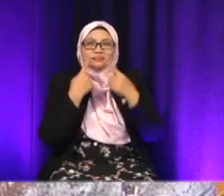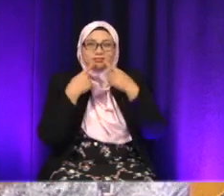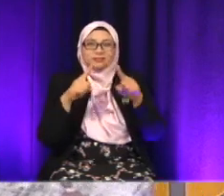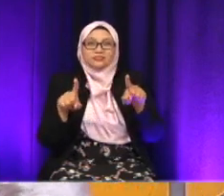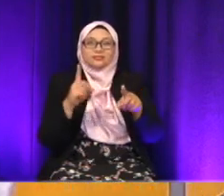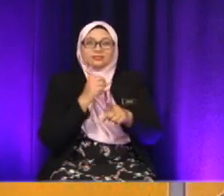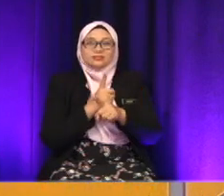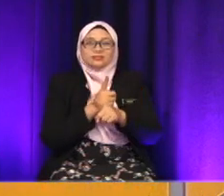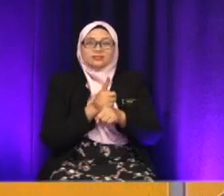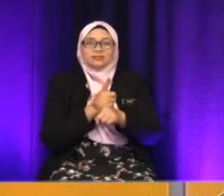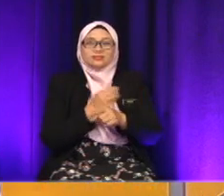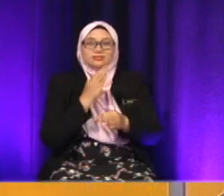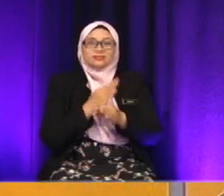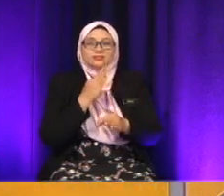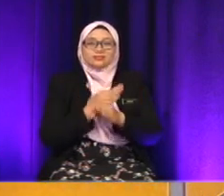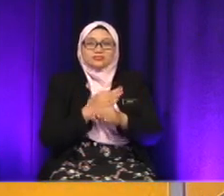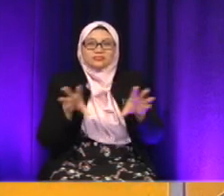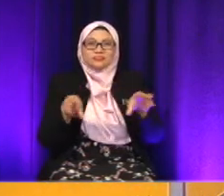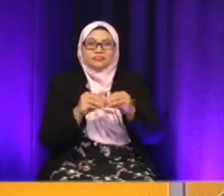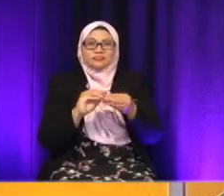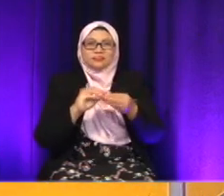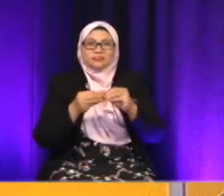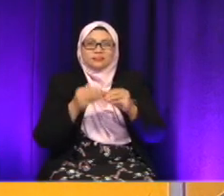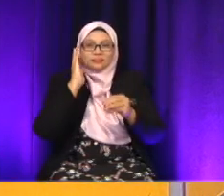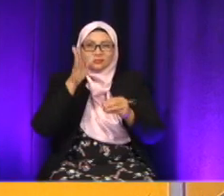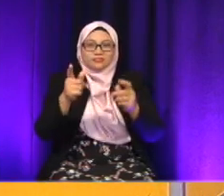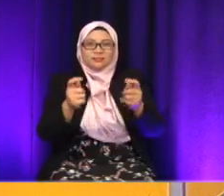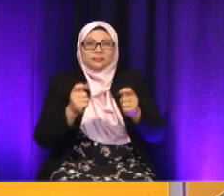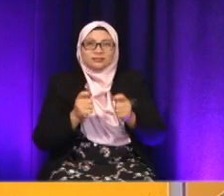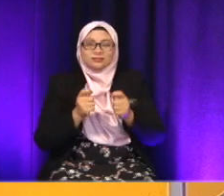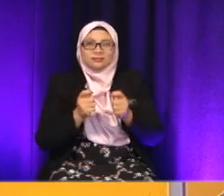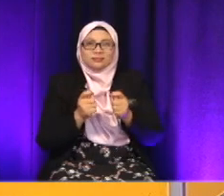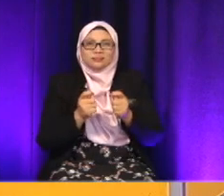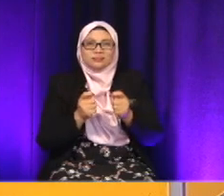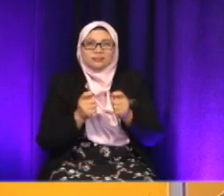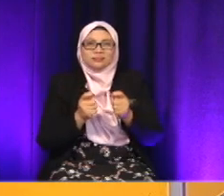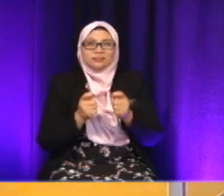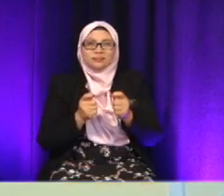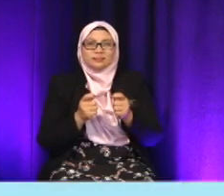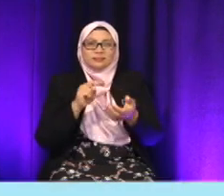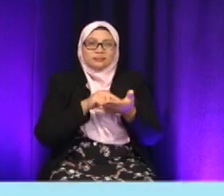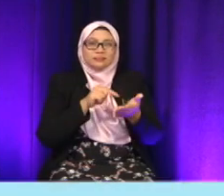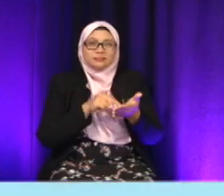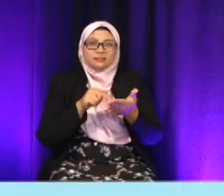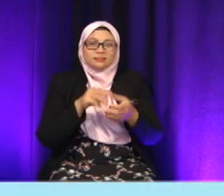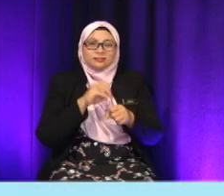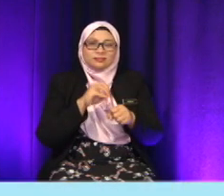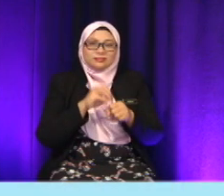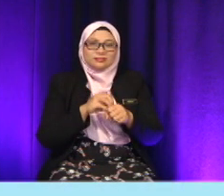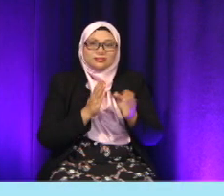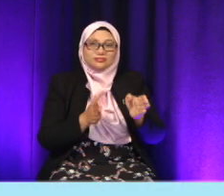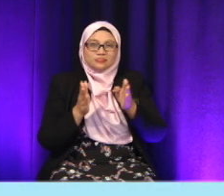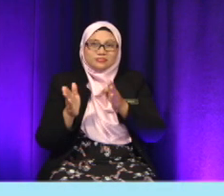fungsi jumlah no akan menerima tadi oke menerima nilai dalam tata susunan ndak